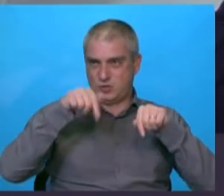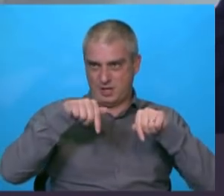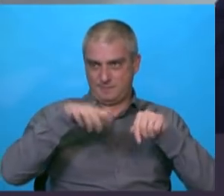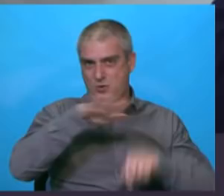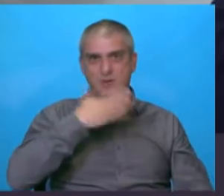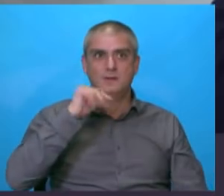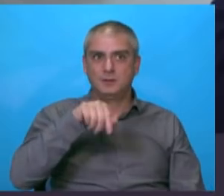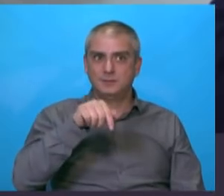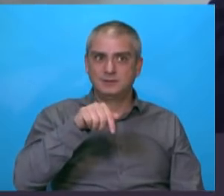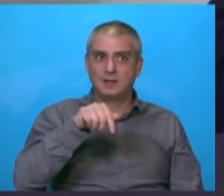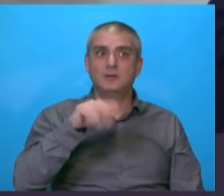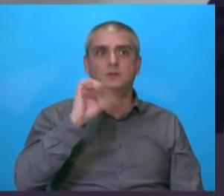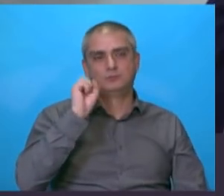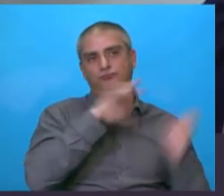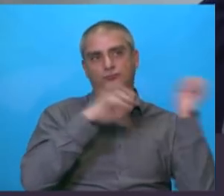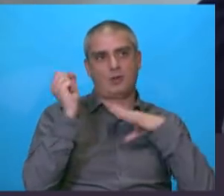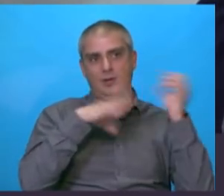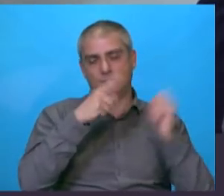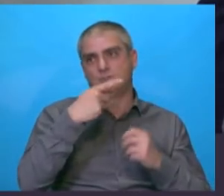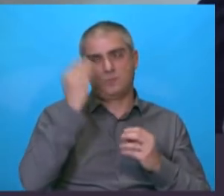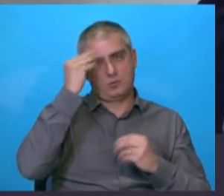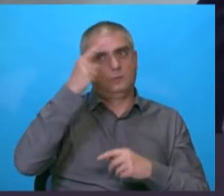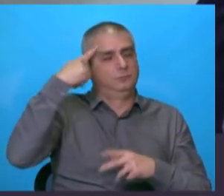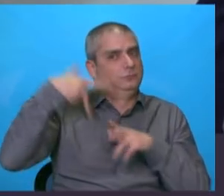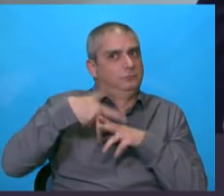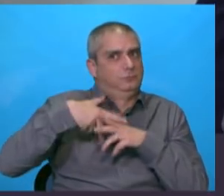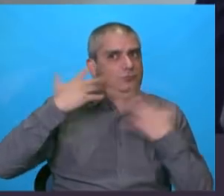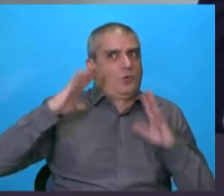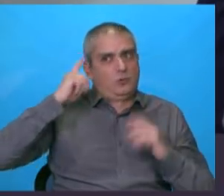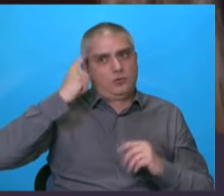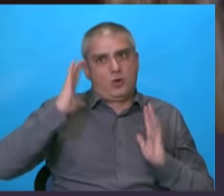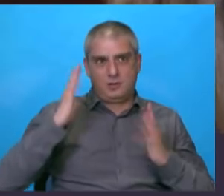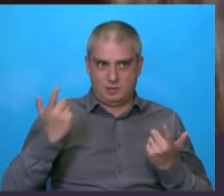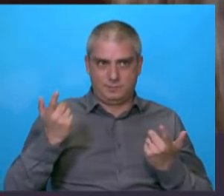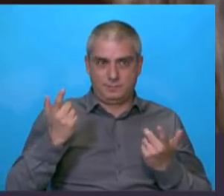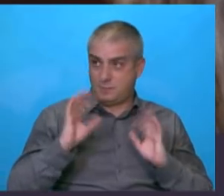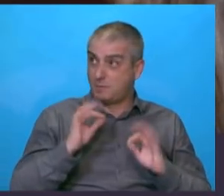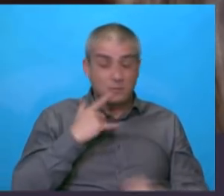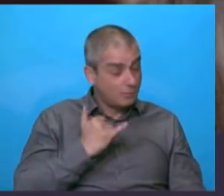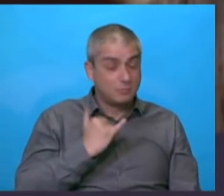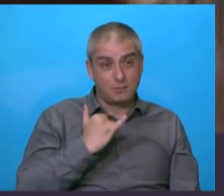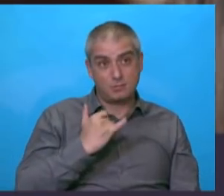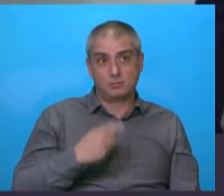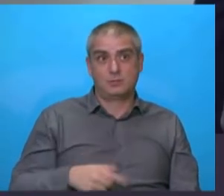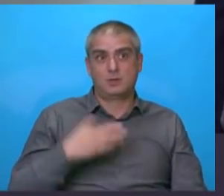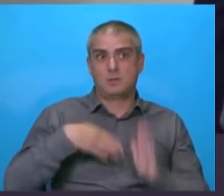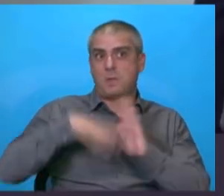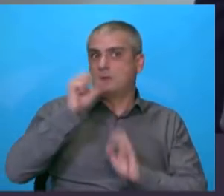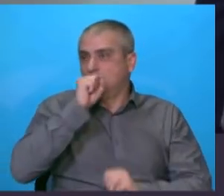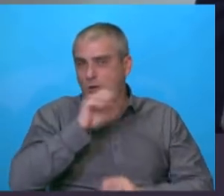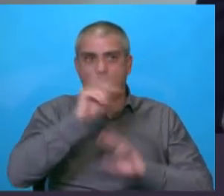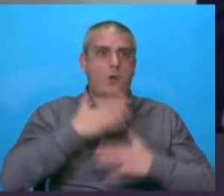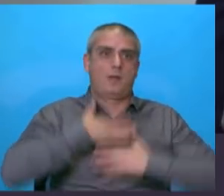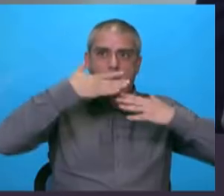בישראל, כן שולחים לנו הודעות שהם מוטרדים. כן. שוב במעלית השתעל וכולם